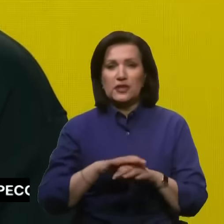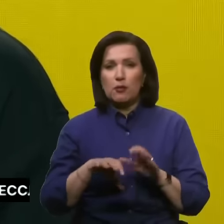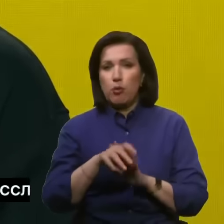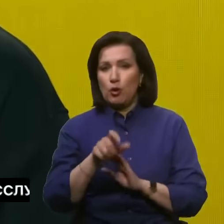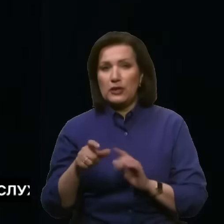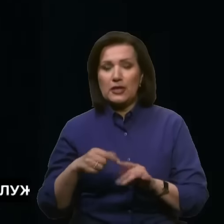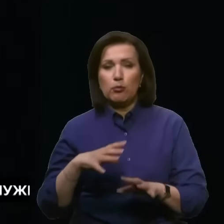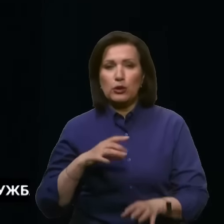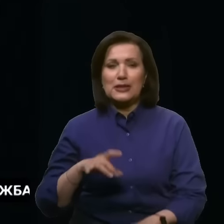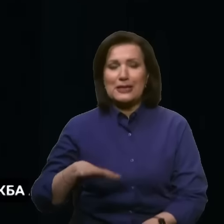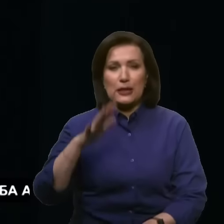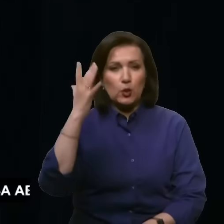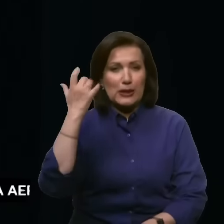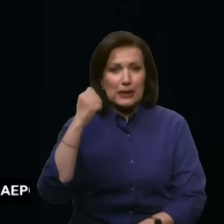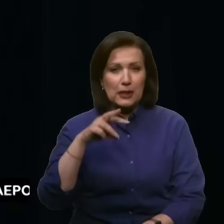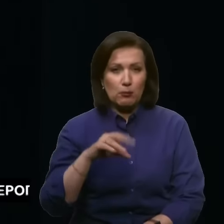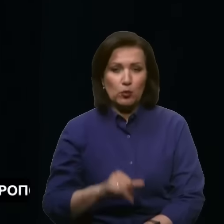були на території Криму.